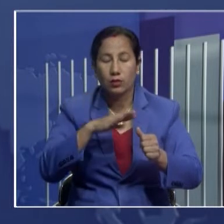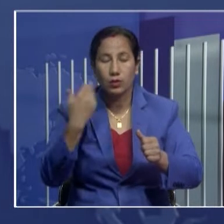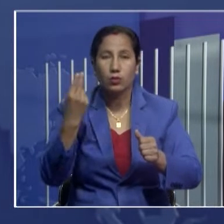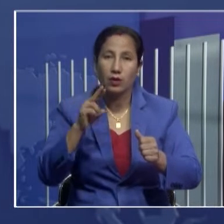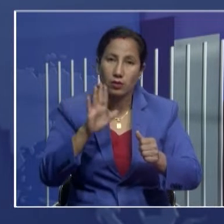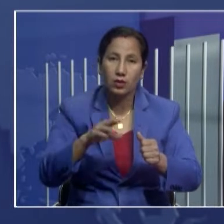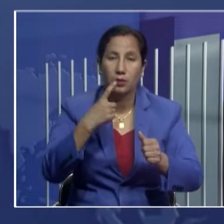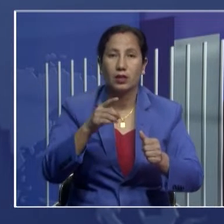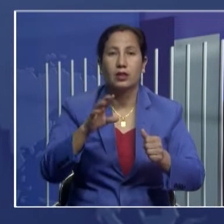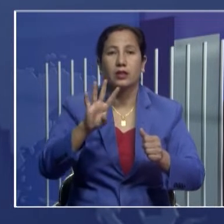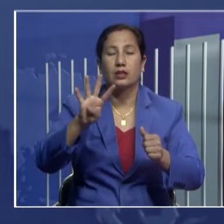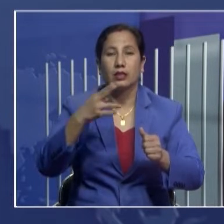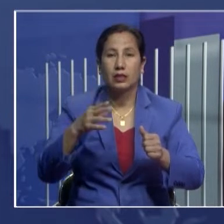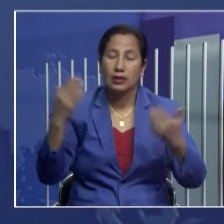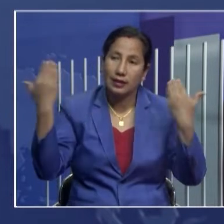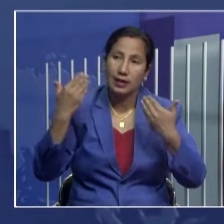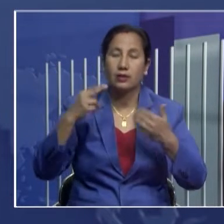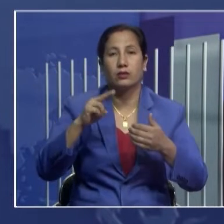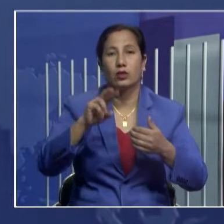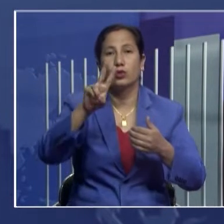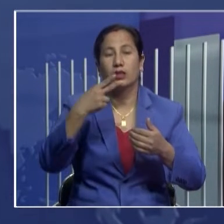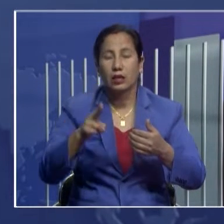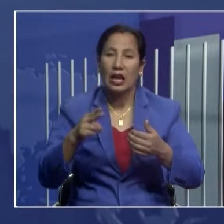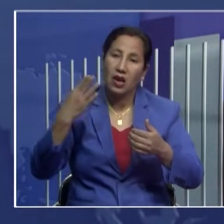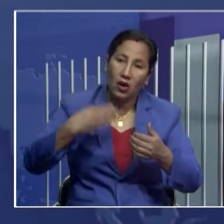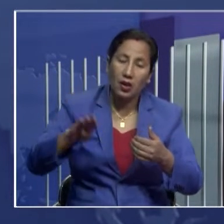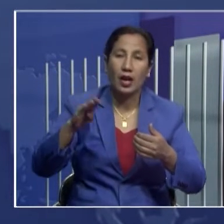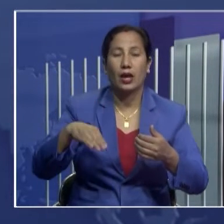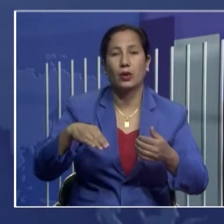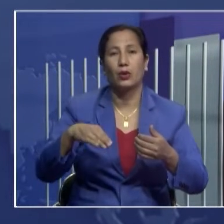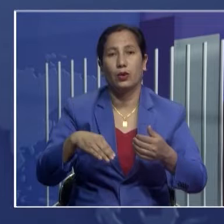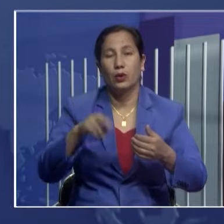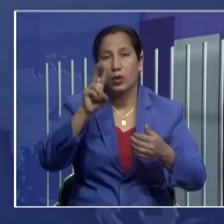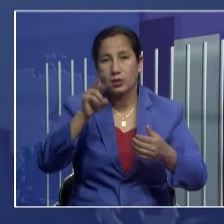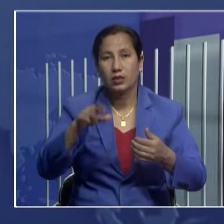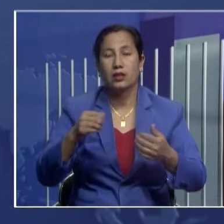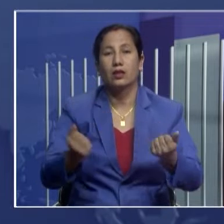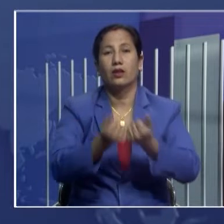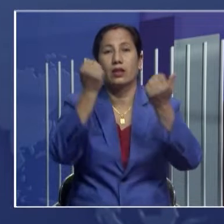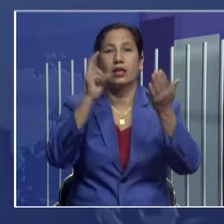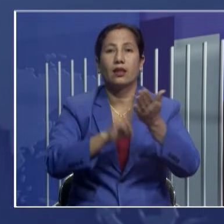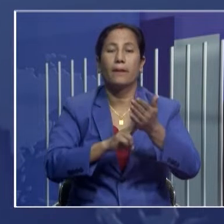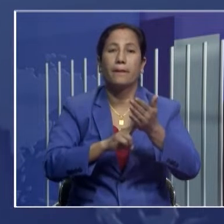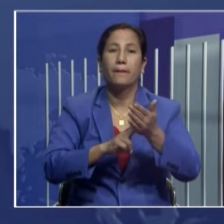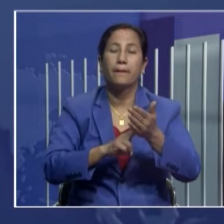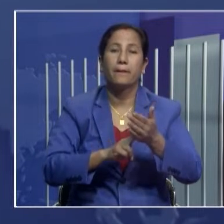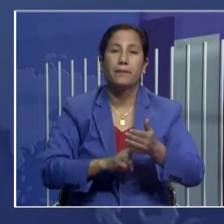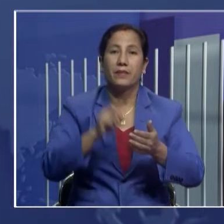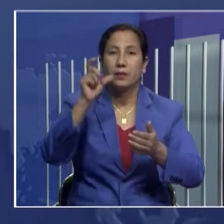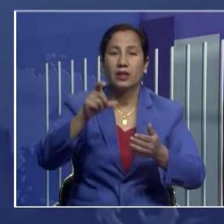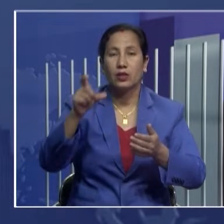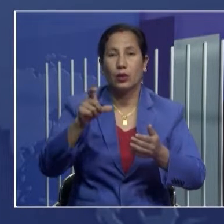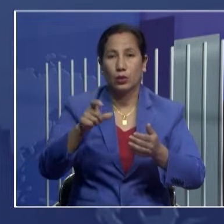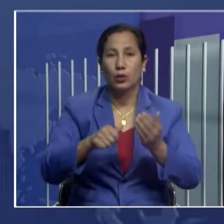भने 4 घाइते हुनुहुन्छ, केही व्यक्ति अझै हराइरहेको अनुमान गरिएको र घटनामा थप व्यक्तिहरूको उद्धार कार्य पनि भइरहेको